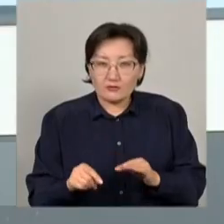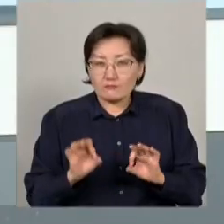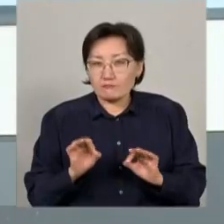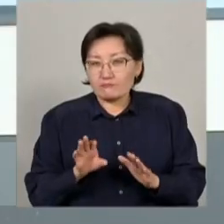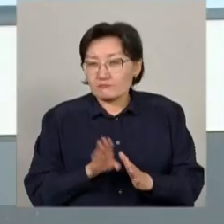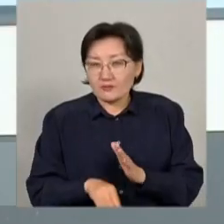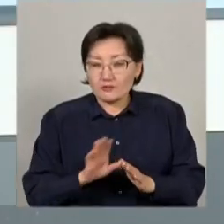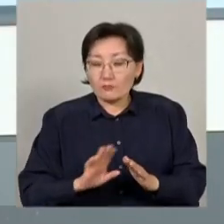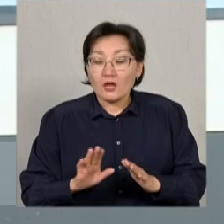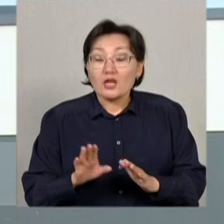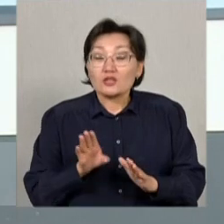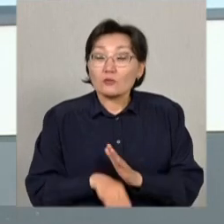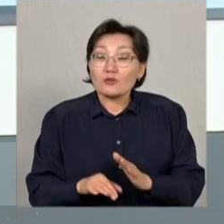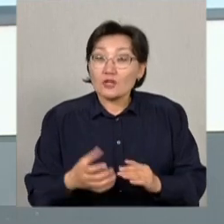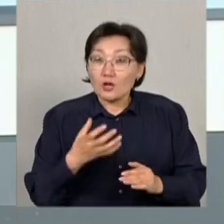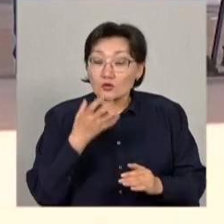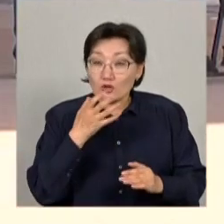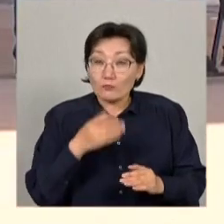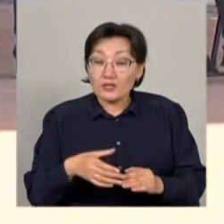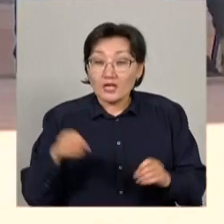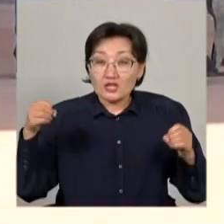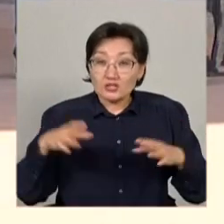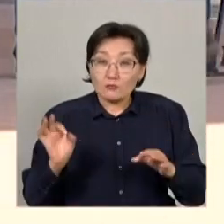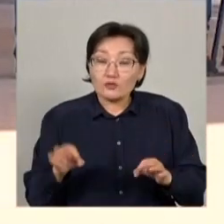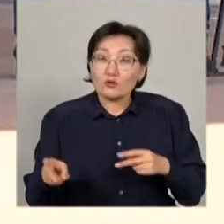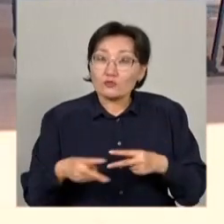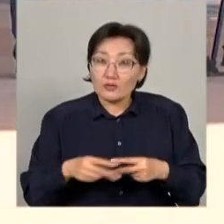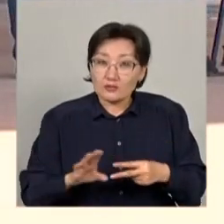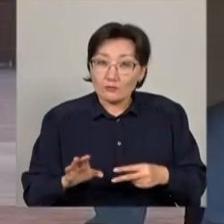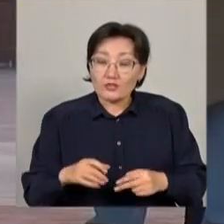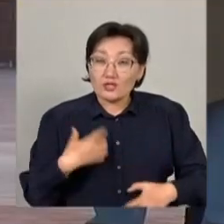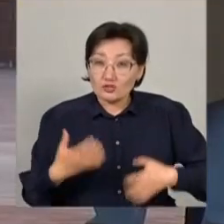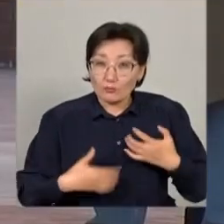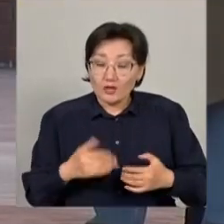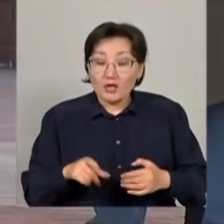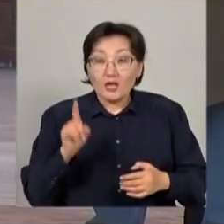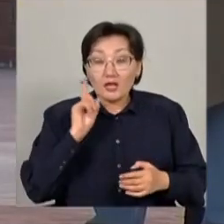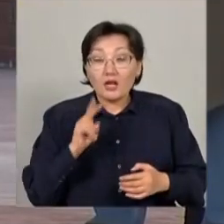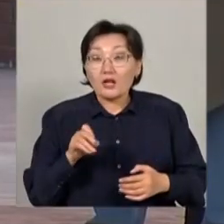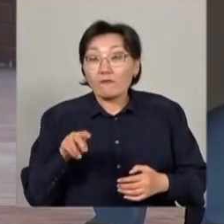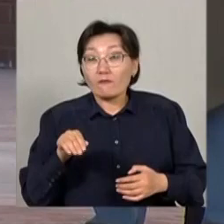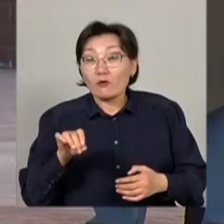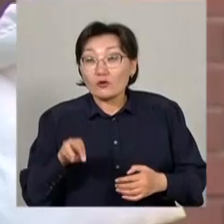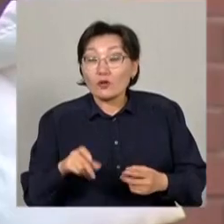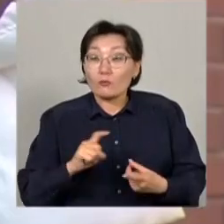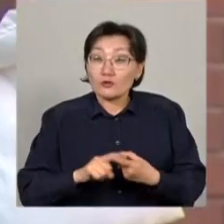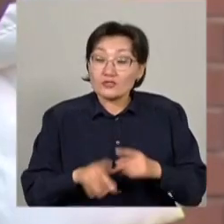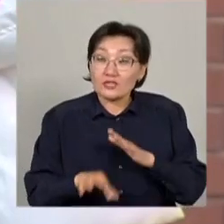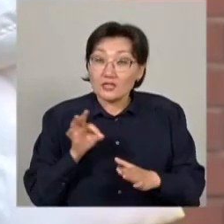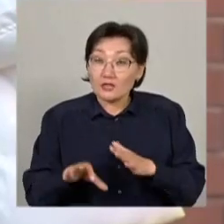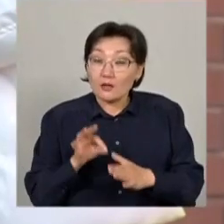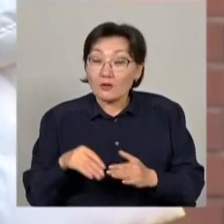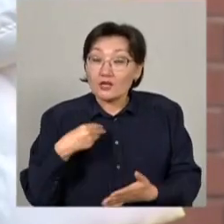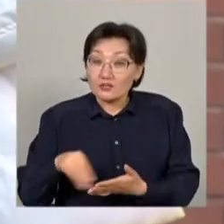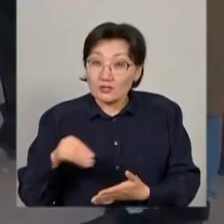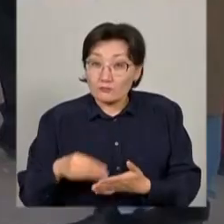Қыс басталғалы халық жылу мен жарықтың дұрыс берілмеуінен әбігерге түсіп еді. Енді комфорт плюс деп таңдап жүріп алғанда тіршілік нәрінен